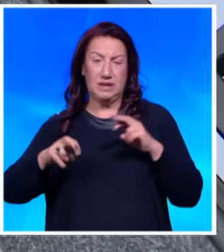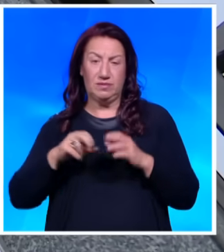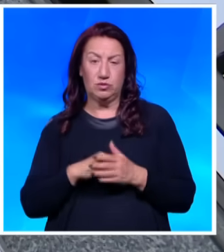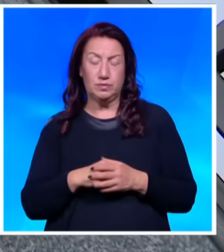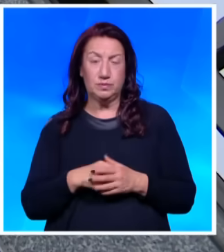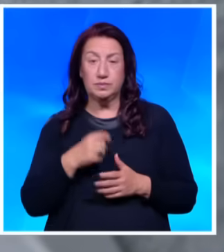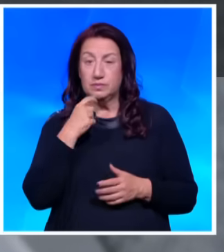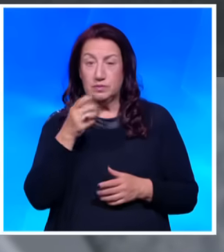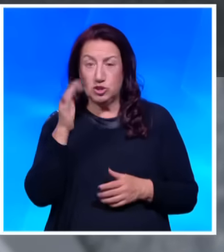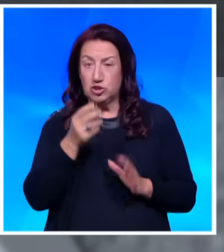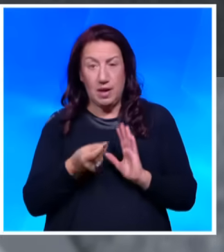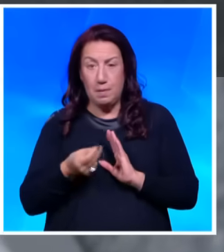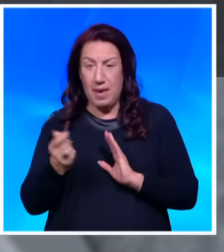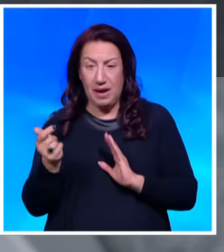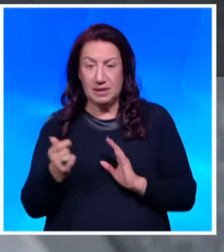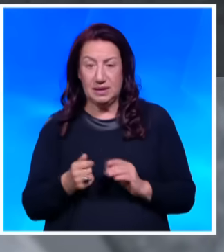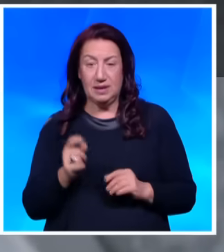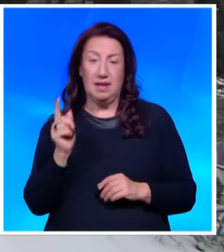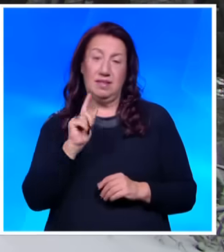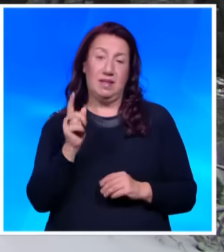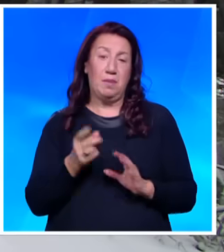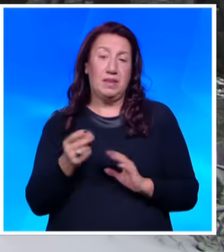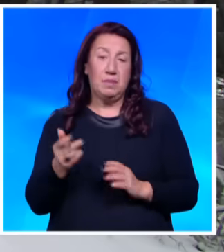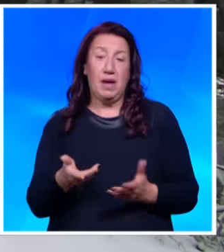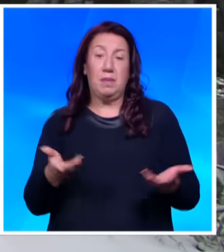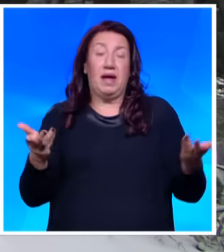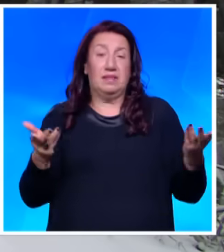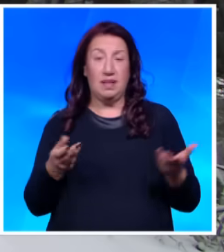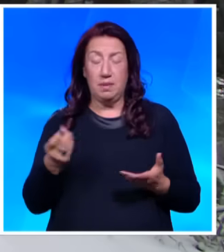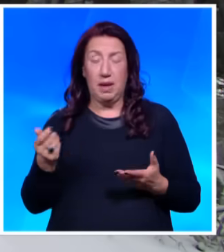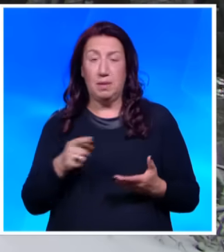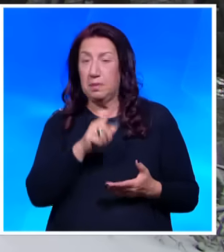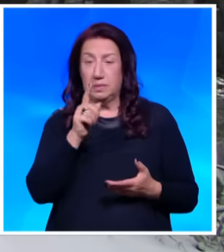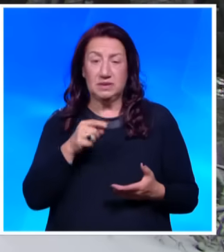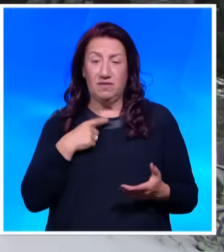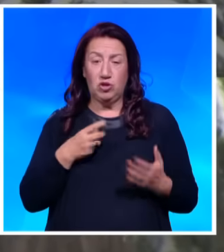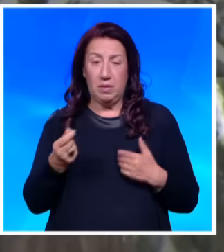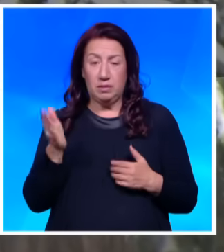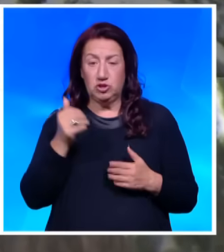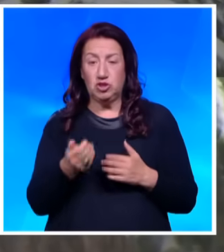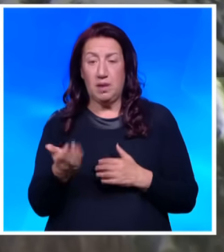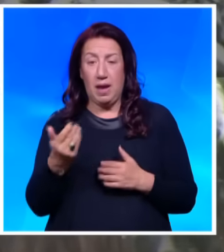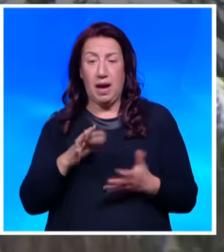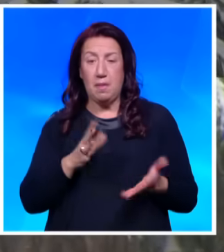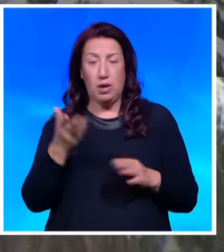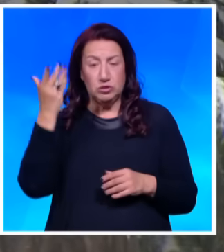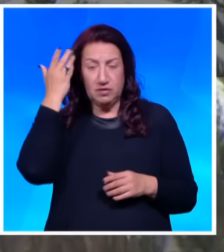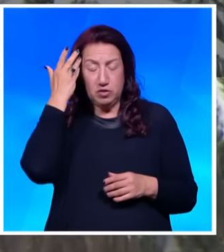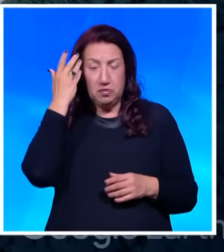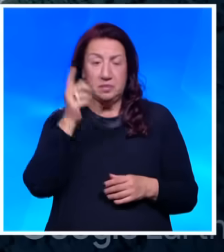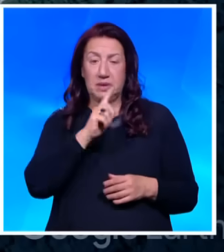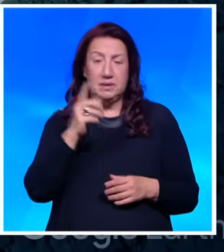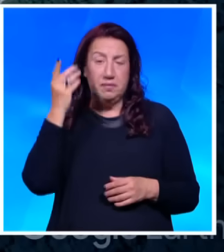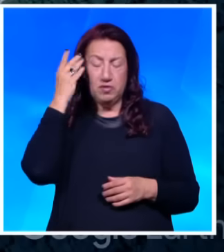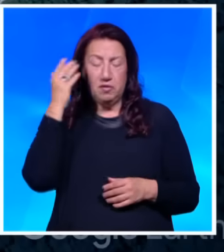господин Божков? Няма да бягам, къде да бягам, какво да бягам. Бягам, ако съм виновен, като не съм виновен, идвам и се